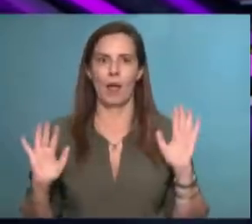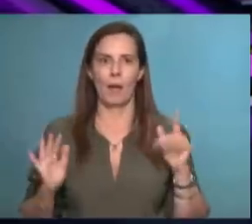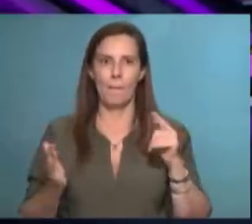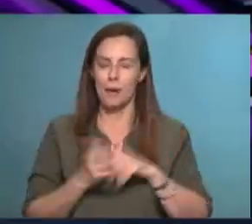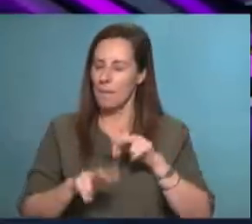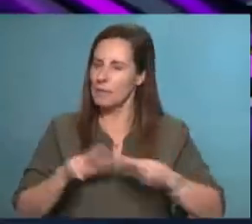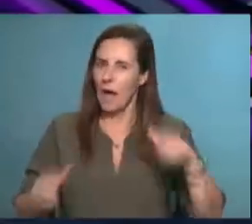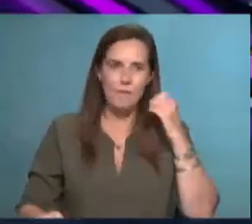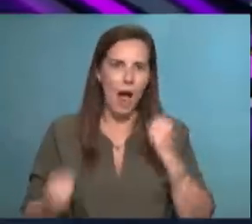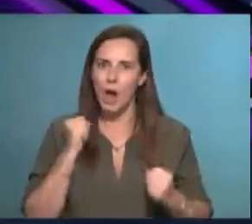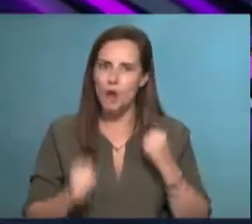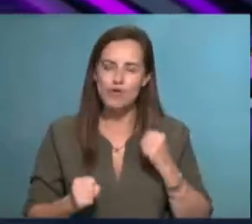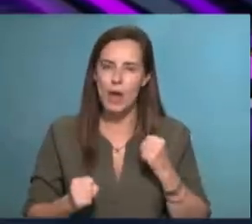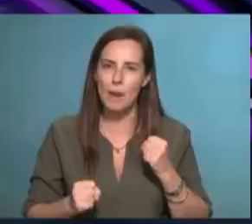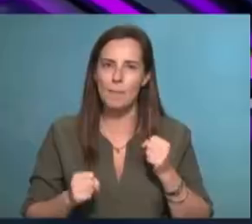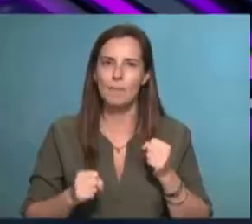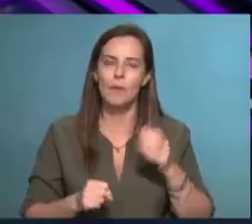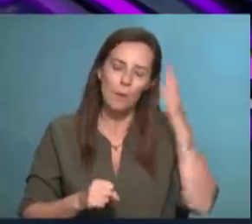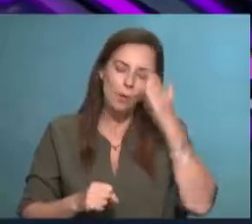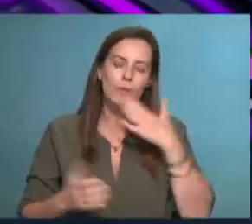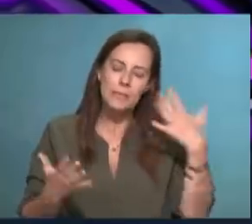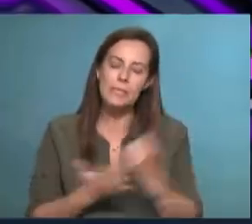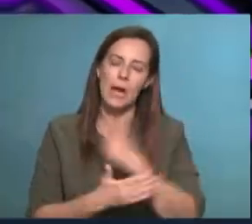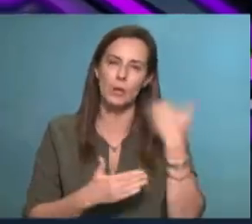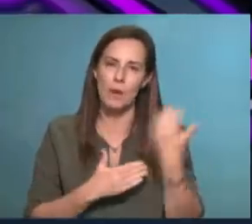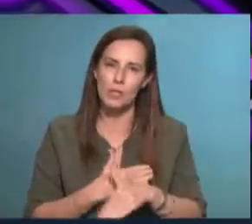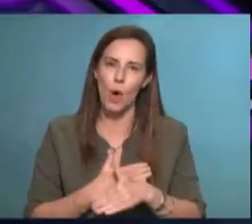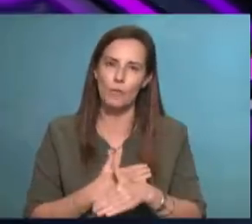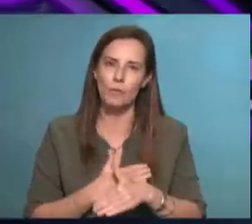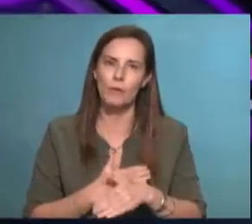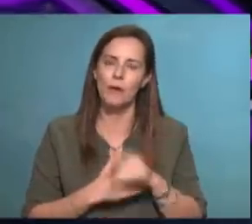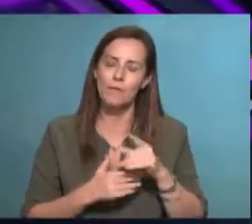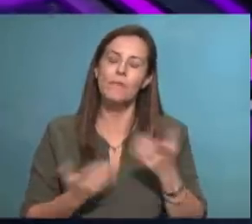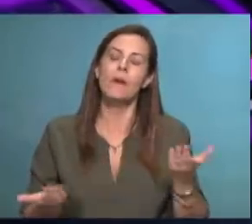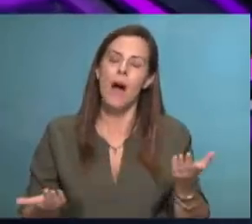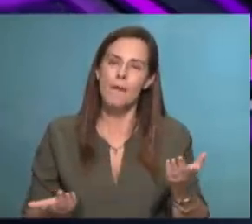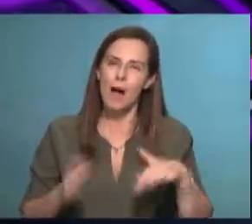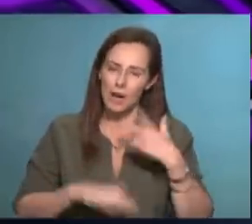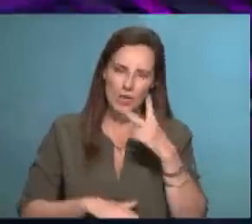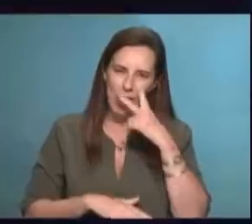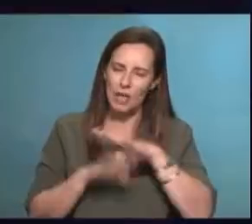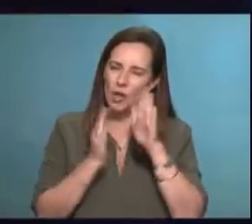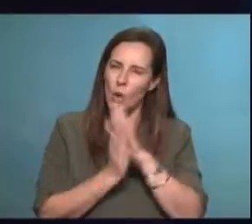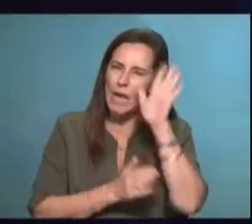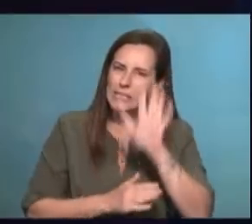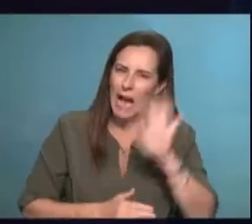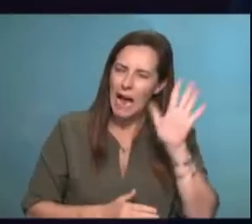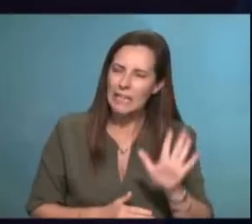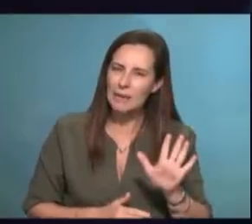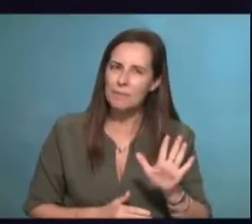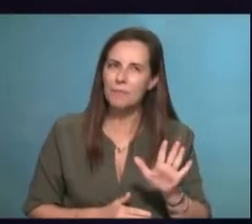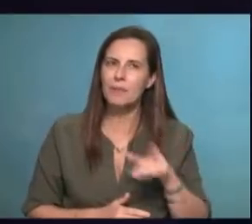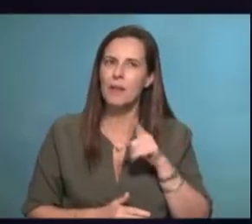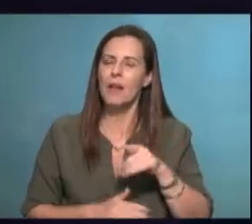הקשה בחזית. תודה לאל, ניצחנו בסופו של דבר וזה עבר בשלום. אורי, אחרי שראית את כל החומרים, כן. ואת